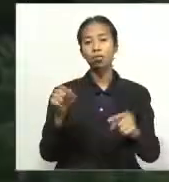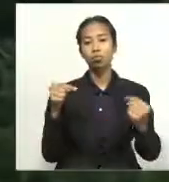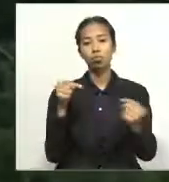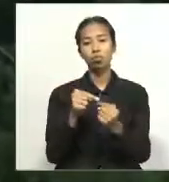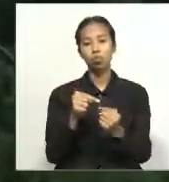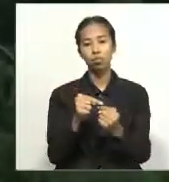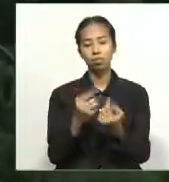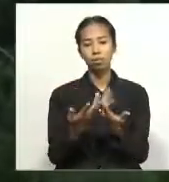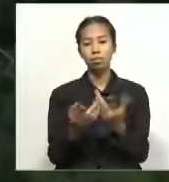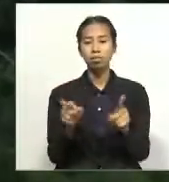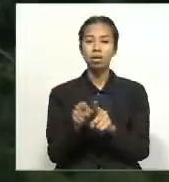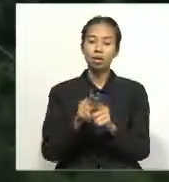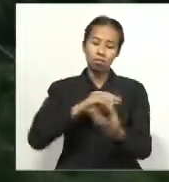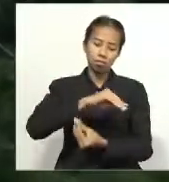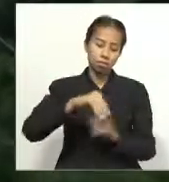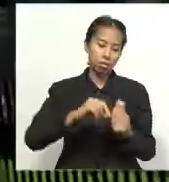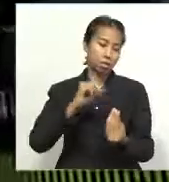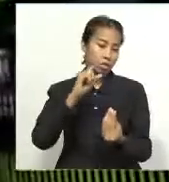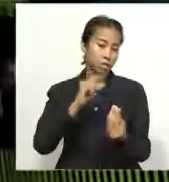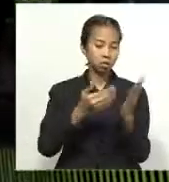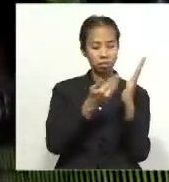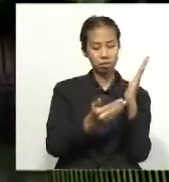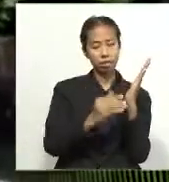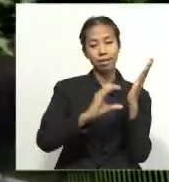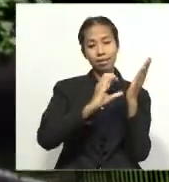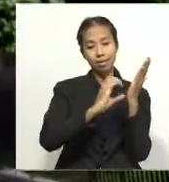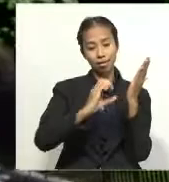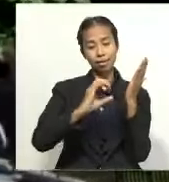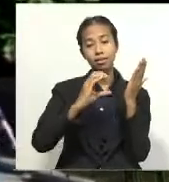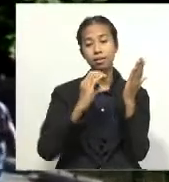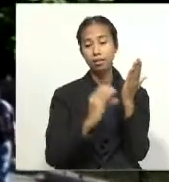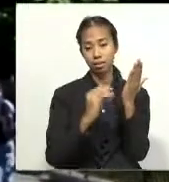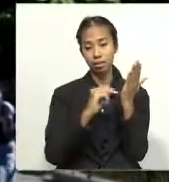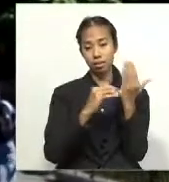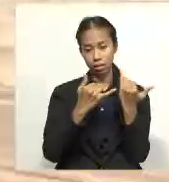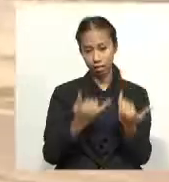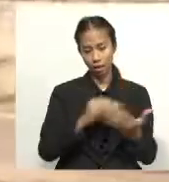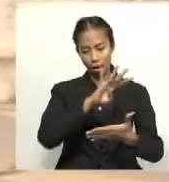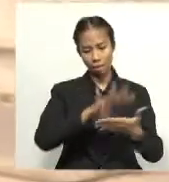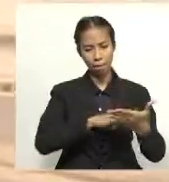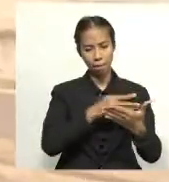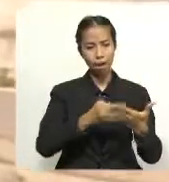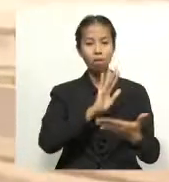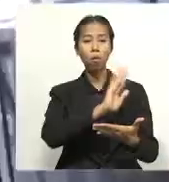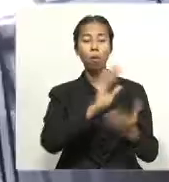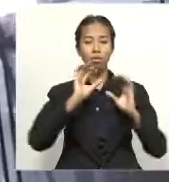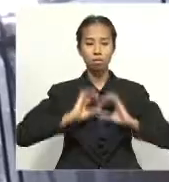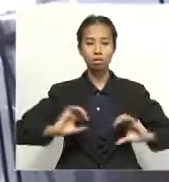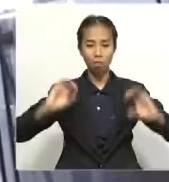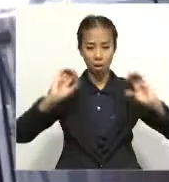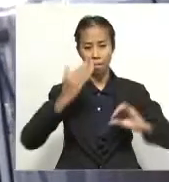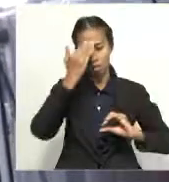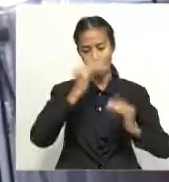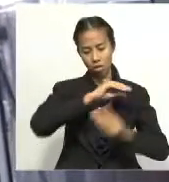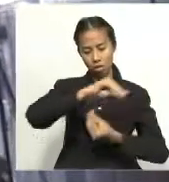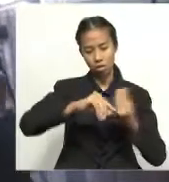งศักยภาพของเขตเศรษฐกิจพิเศษภาคตะวันออกหรือว่า EEC นะคะก็ยังเป็นหนึ่งในนโยบายของรัฐบาลค่ะที่ขับเคลื่อน